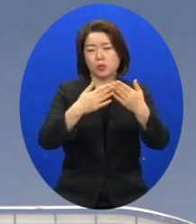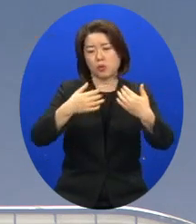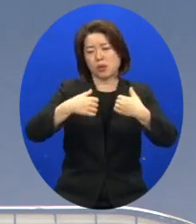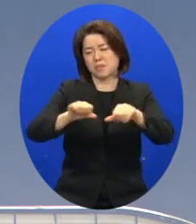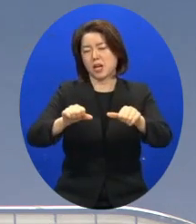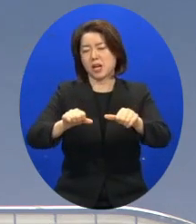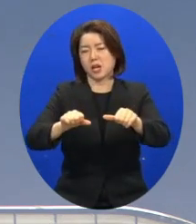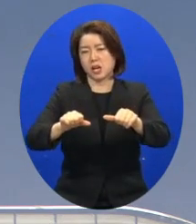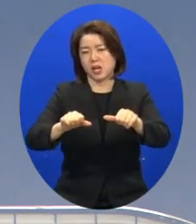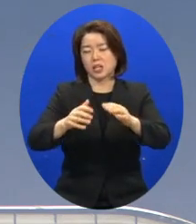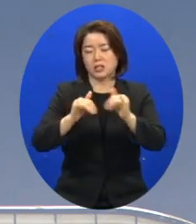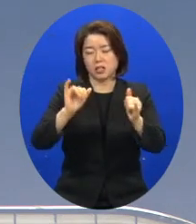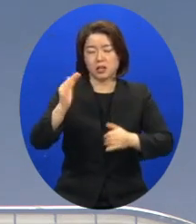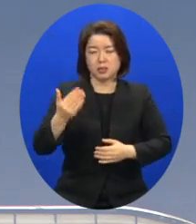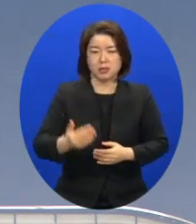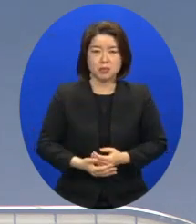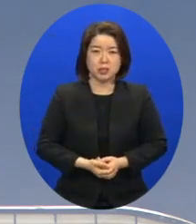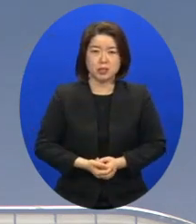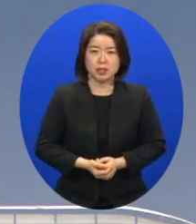됩니다